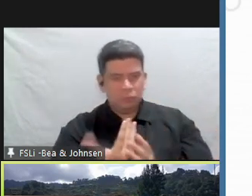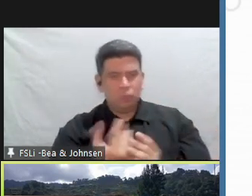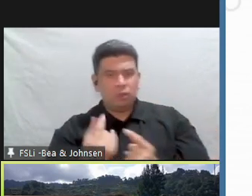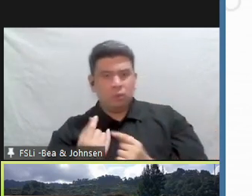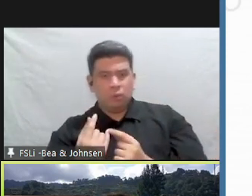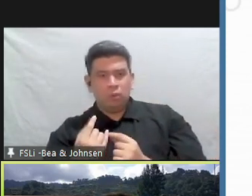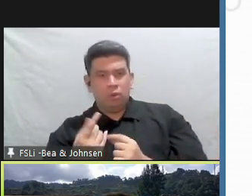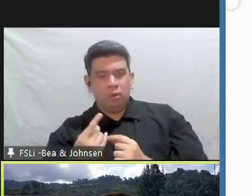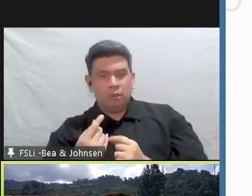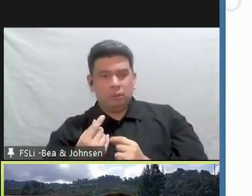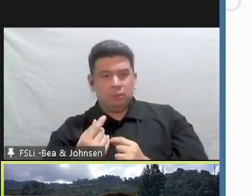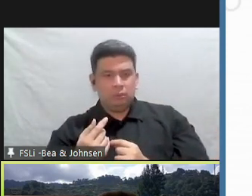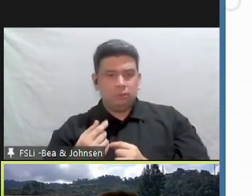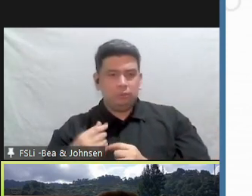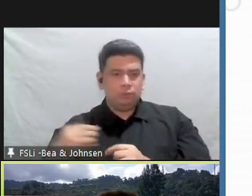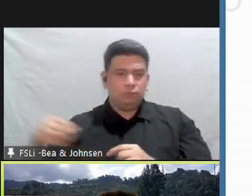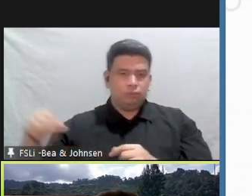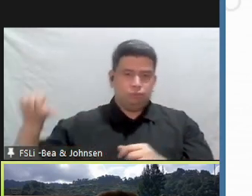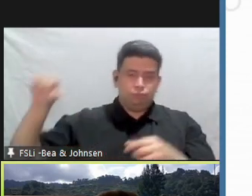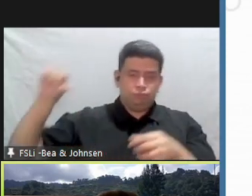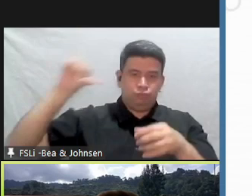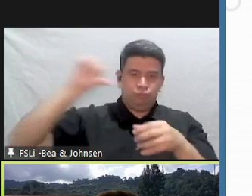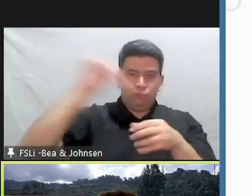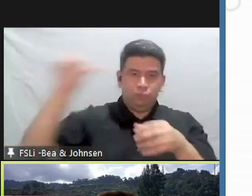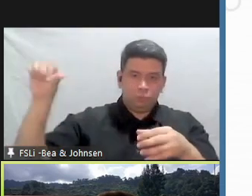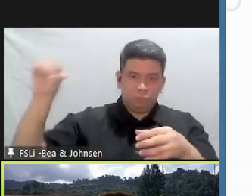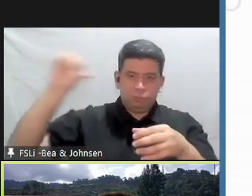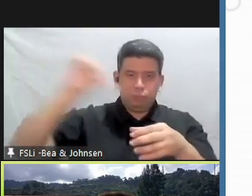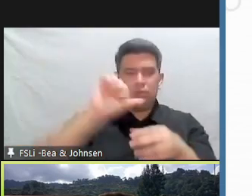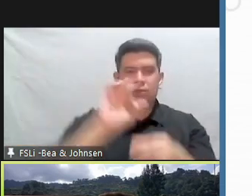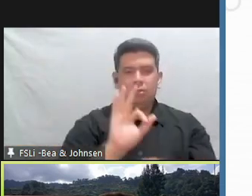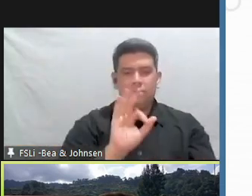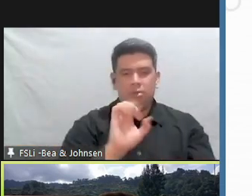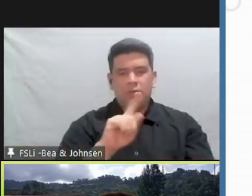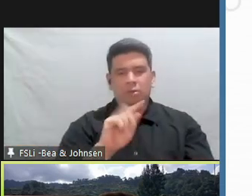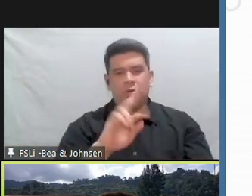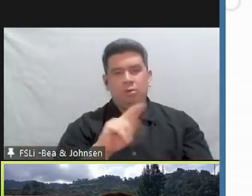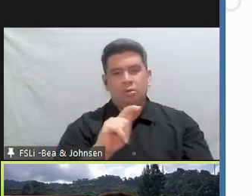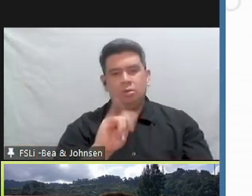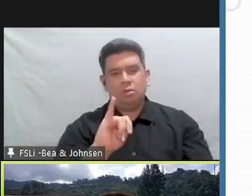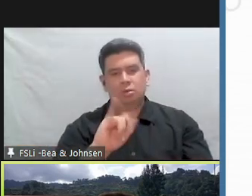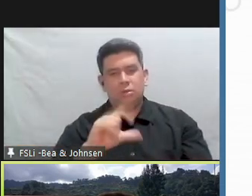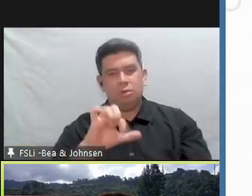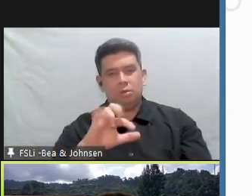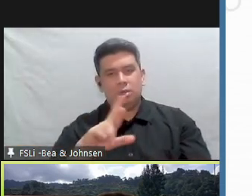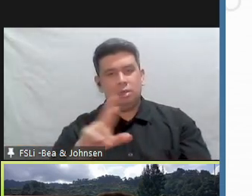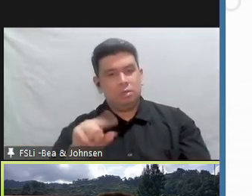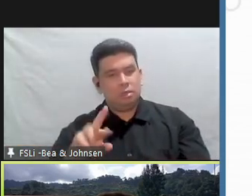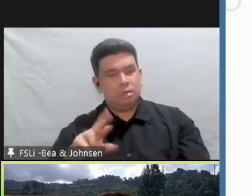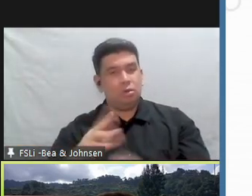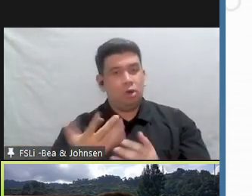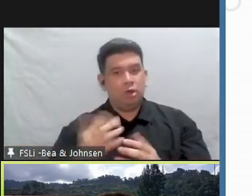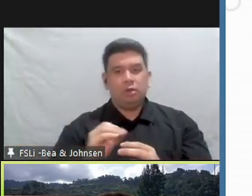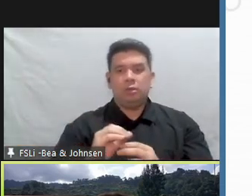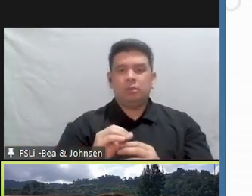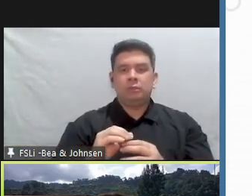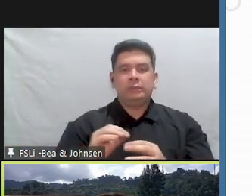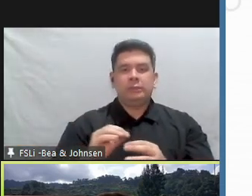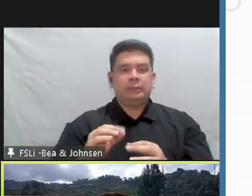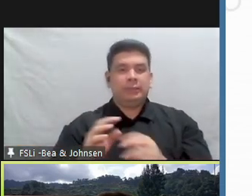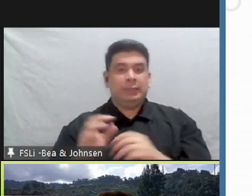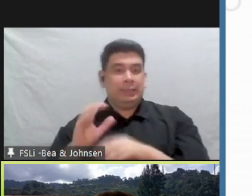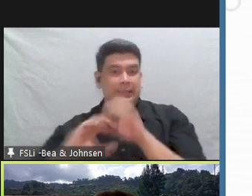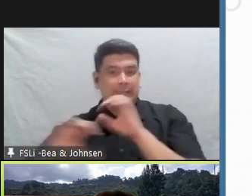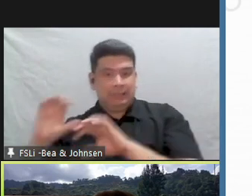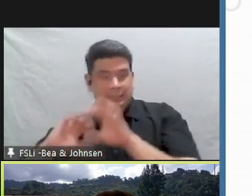ng nilagay na oras, energy. Kaya dapat, ang gawin ng mga edukador ay